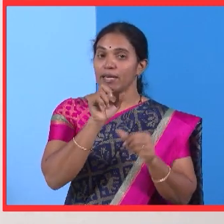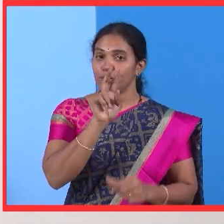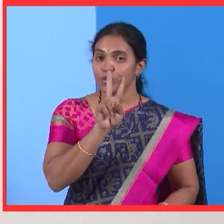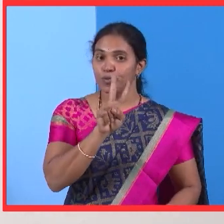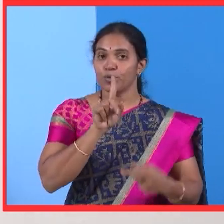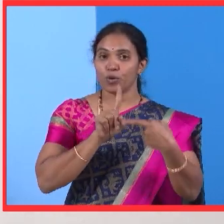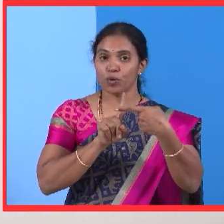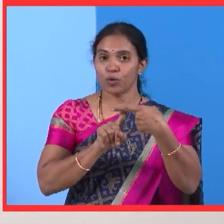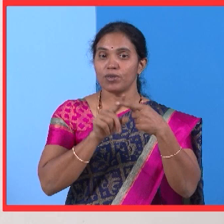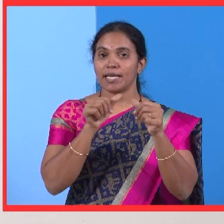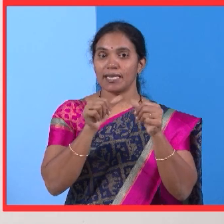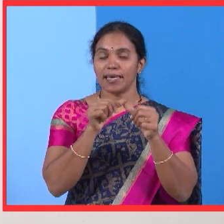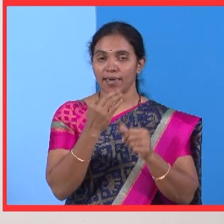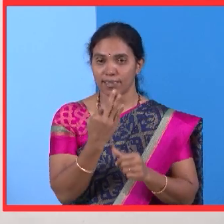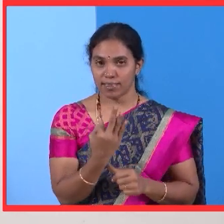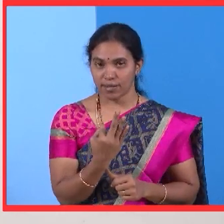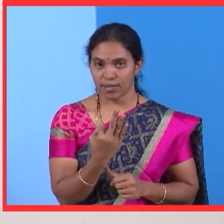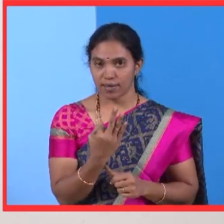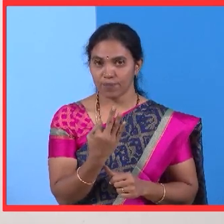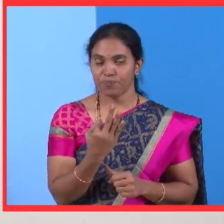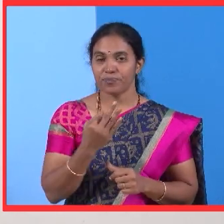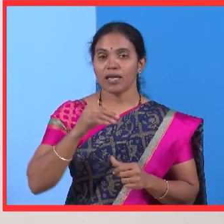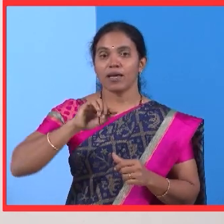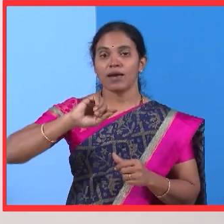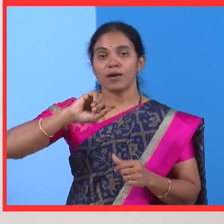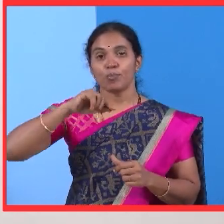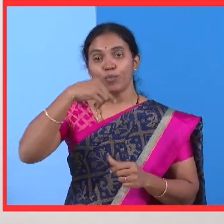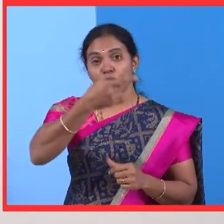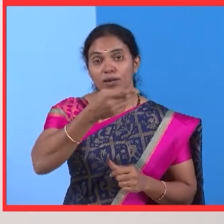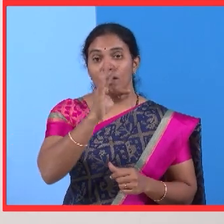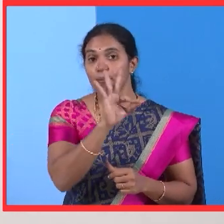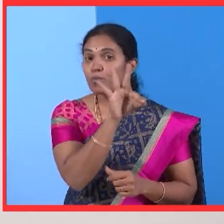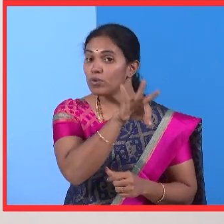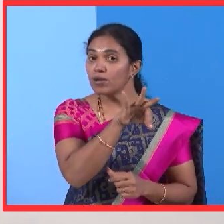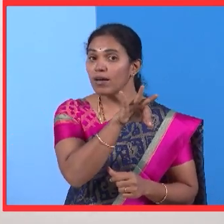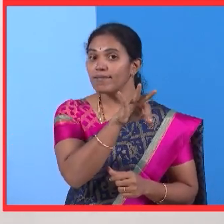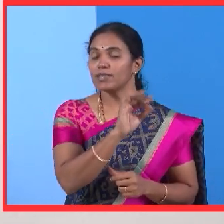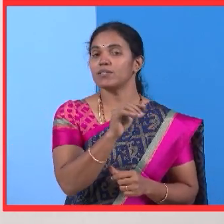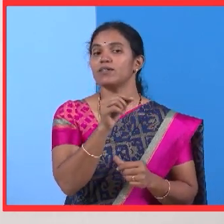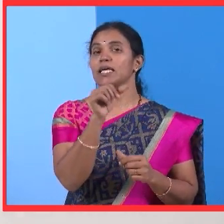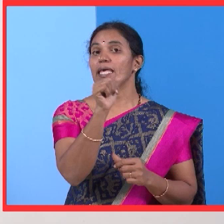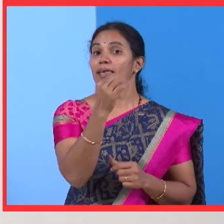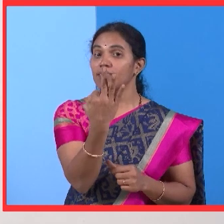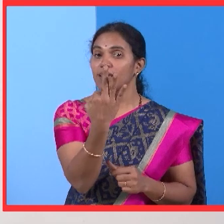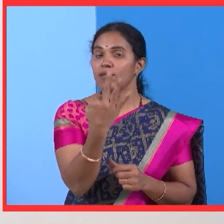ஏ த்ரீ, இதனுடைய கூட்டுத்தொகையிலிருந்து மூன்றாவது மையப்புள்ளியின் எக்ஸாய தொலைவை கழிக்க வேண்டும்,